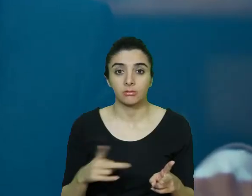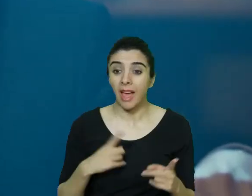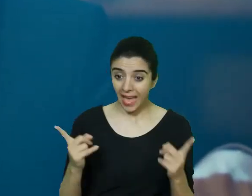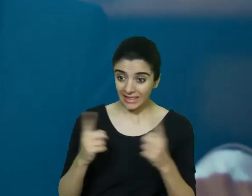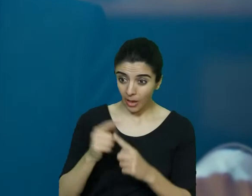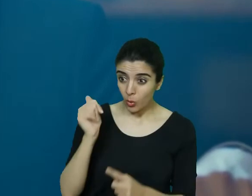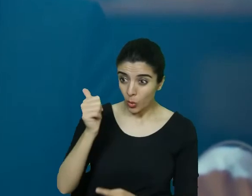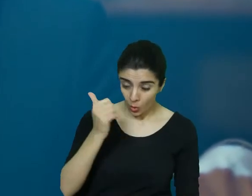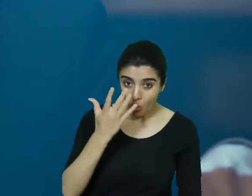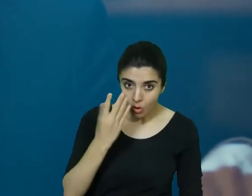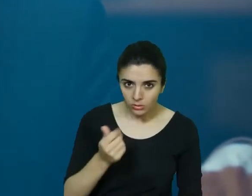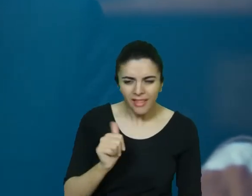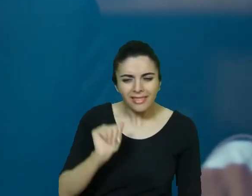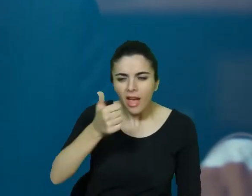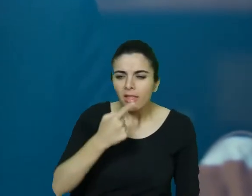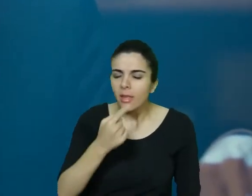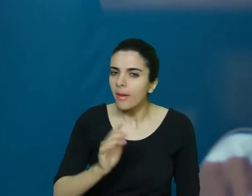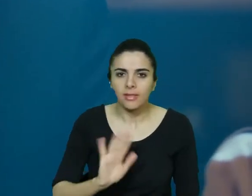Hesap günü yarın değil.